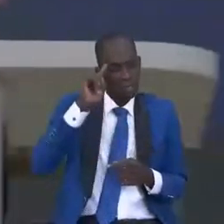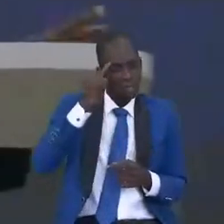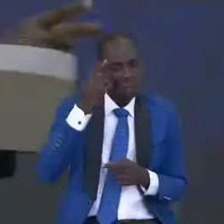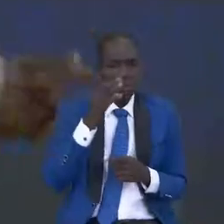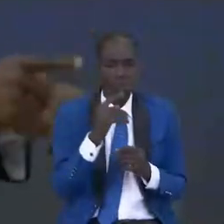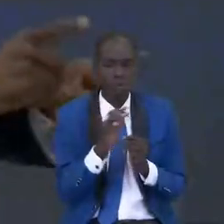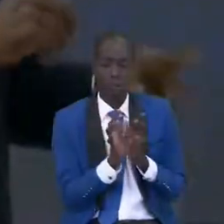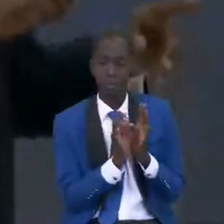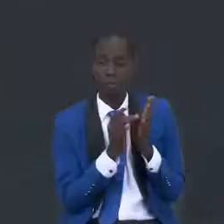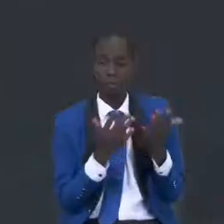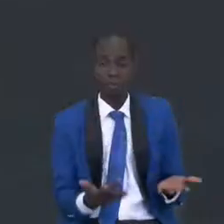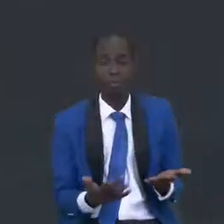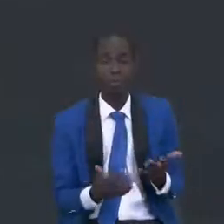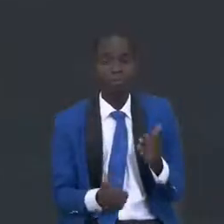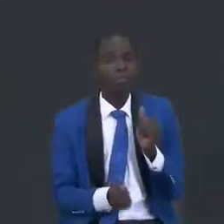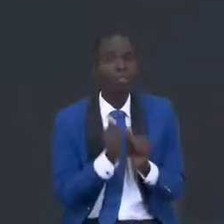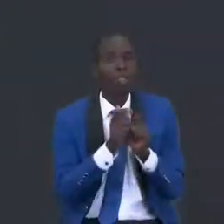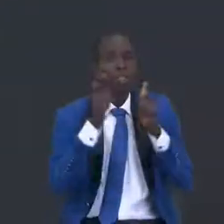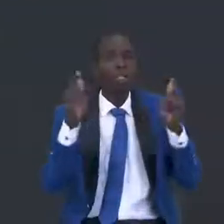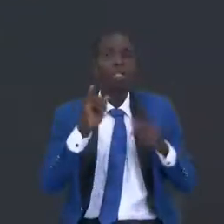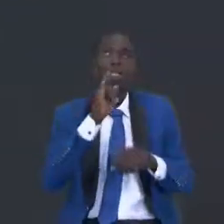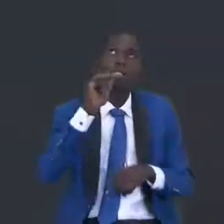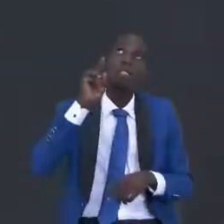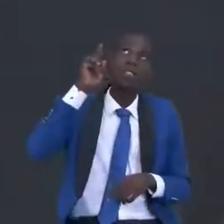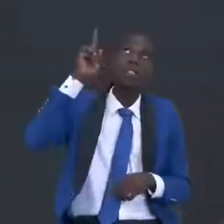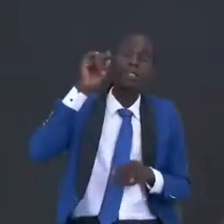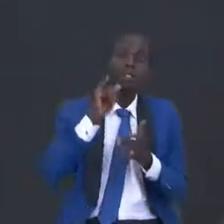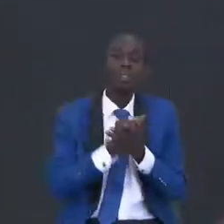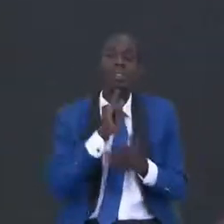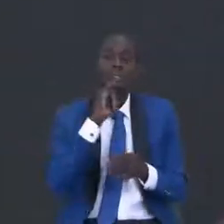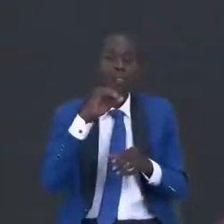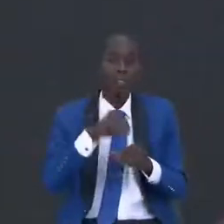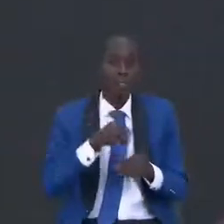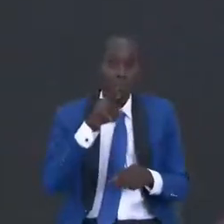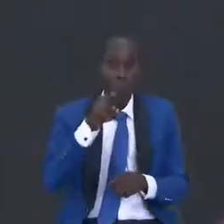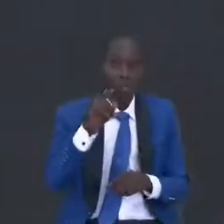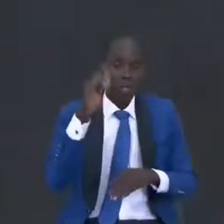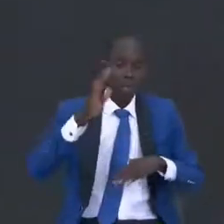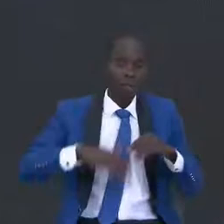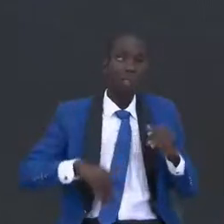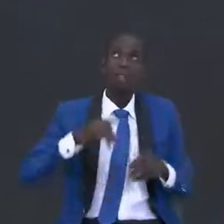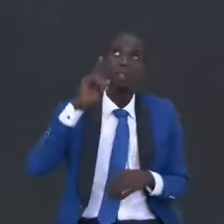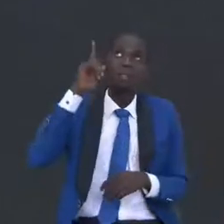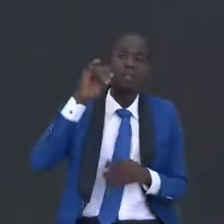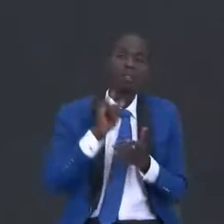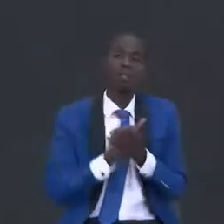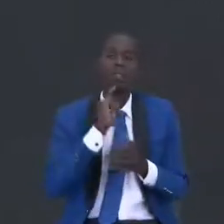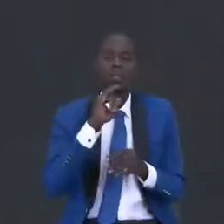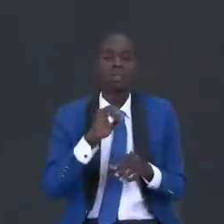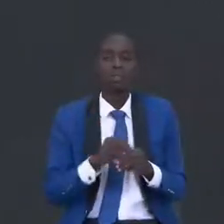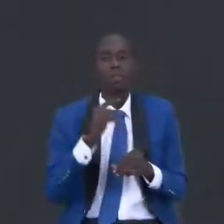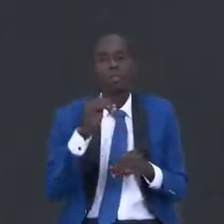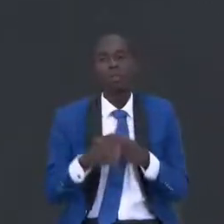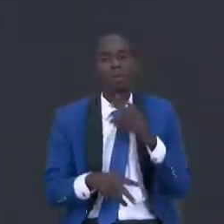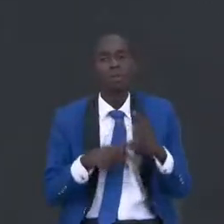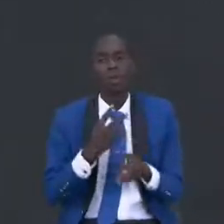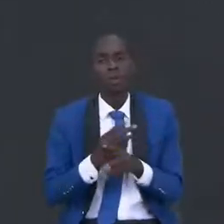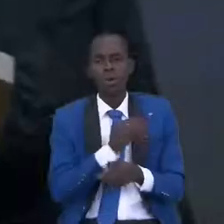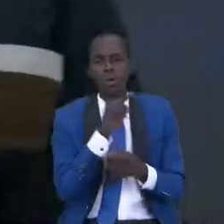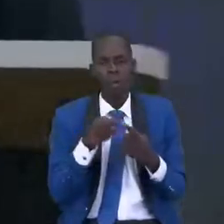Écritures, celui qui est en moi est plus grand que celui qui est dans le monde. Et quand